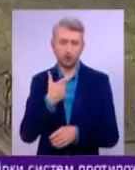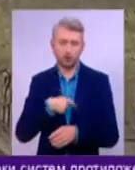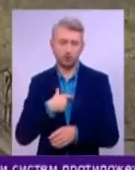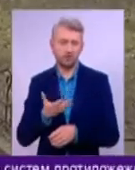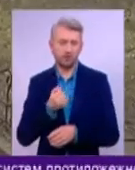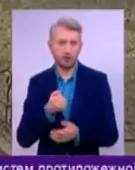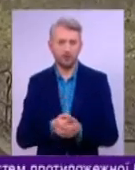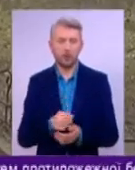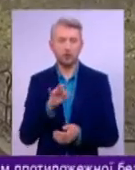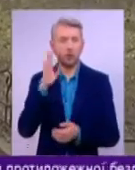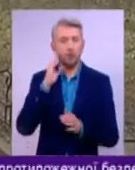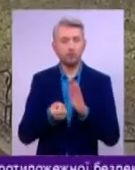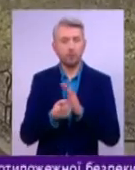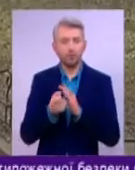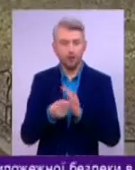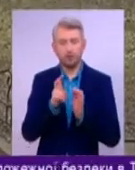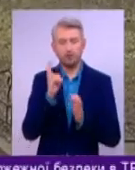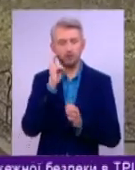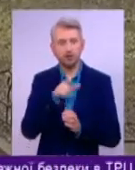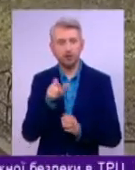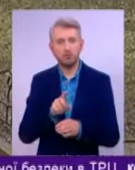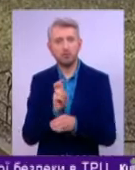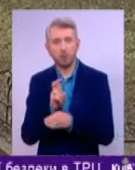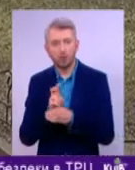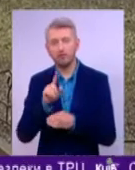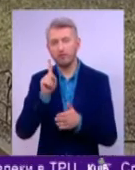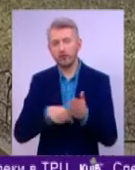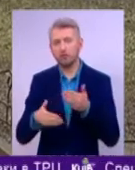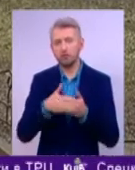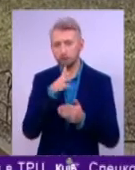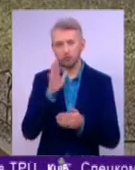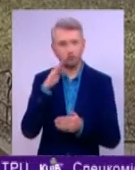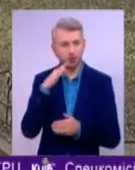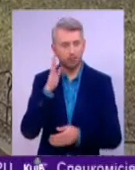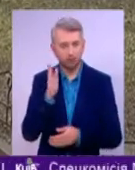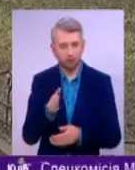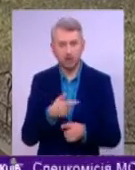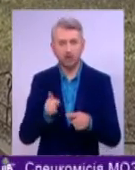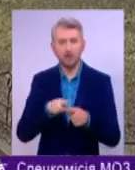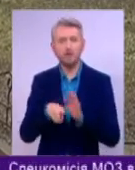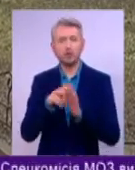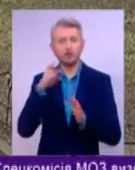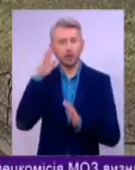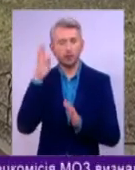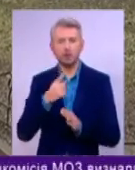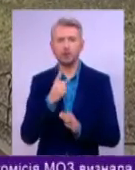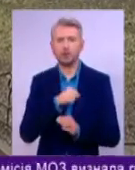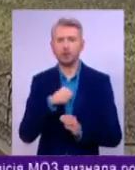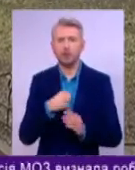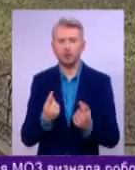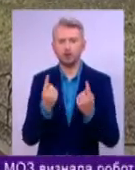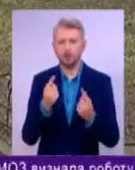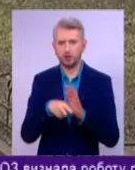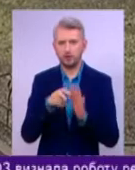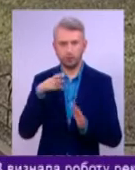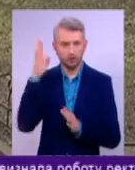набрали. Щодо бюветів, то кияни теж до них приходять, вірять, що вода найближчим часом все-таки з'явиться. Власне, ось це відключення води – це одне з наймасштабніших